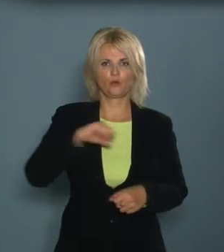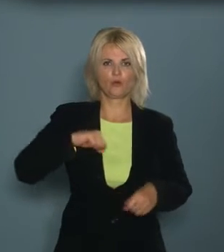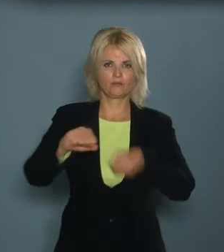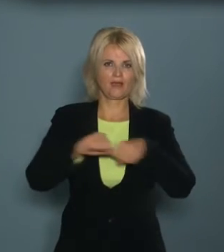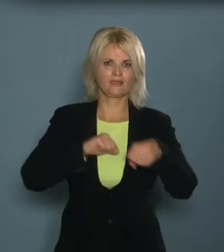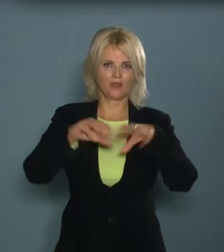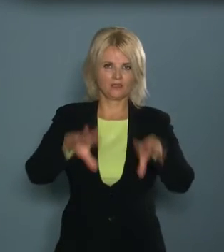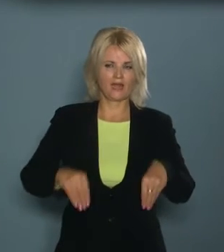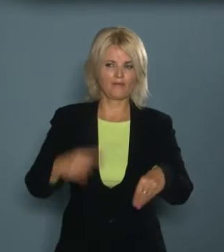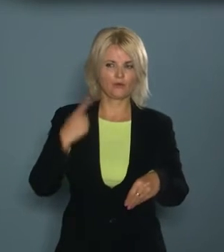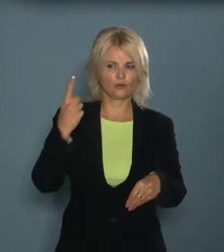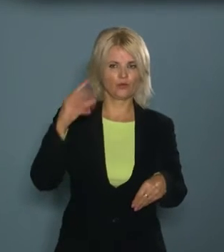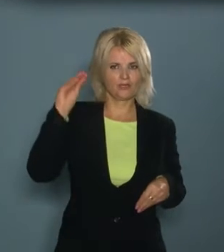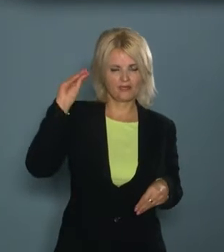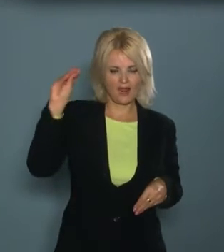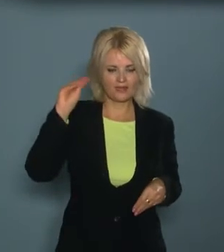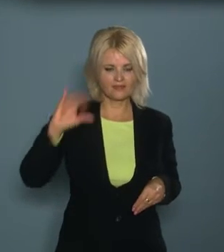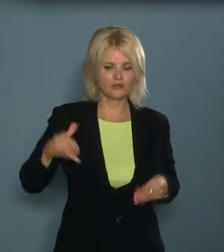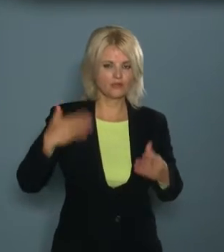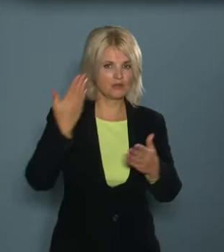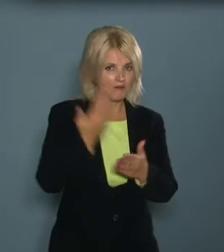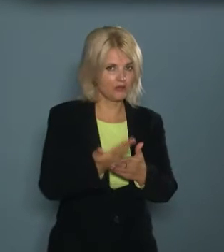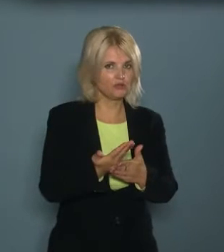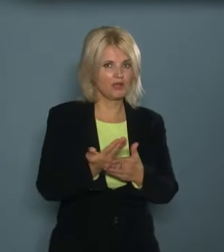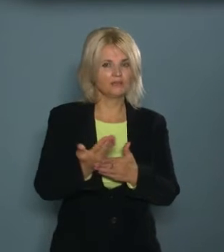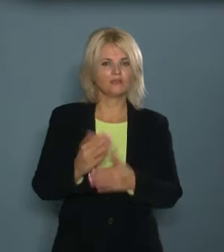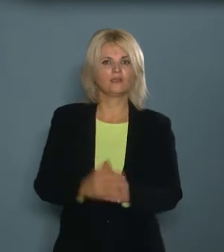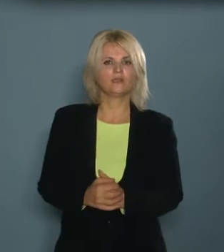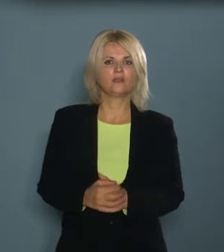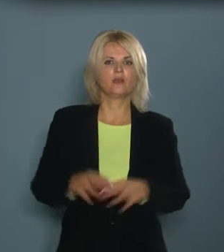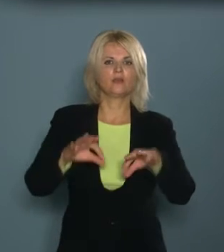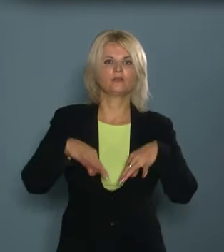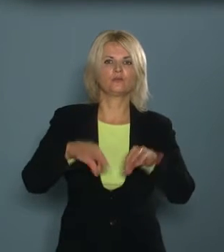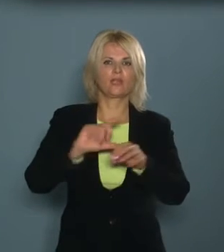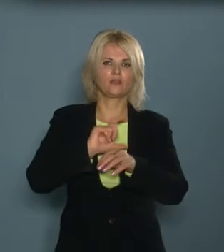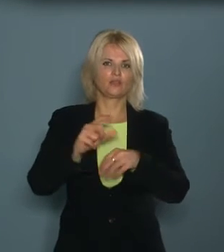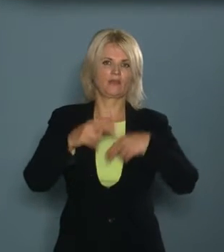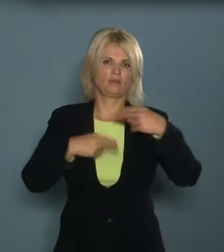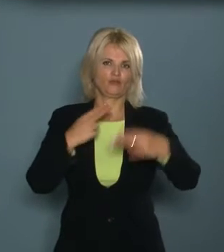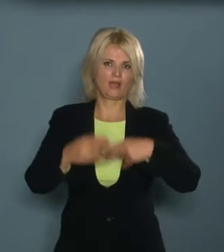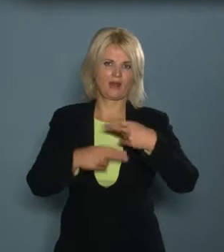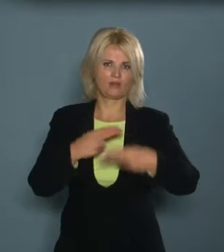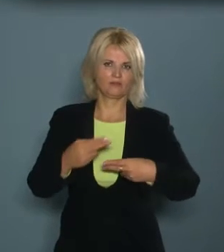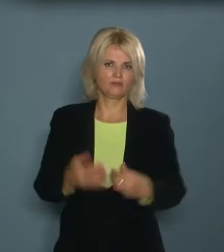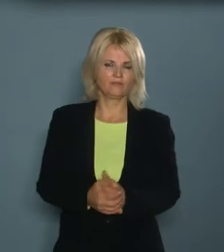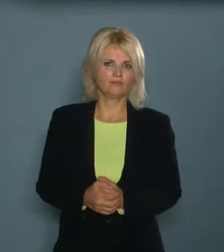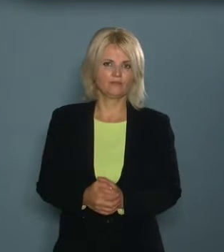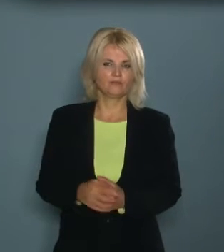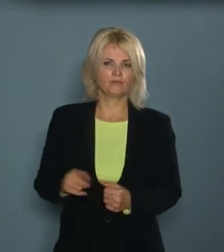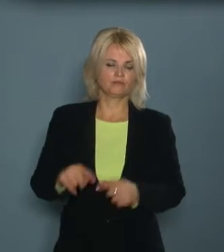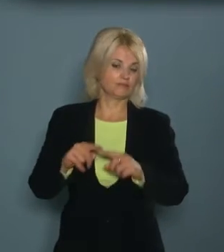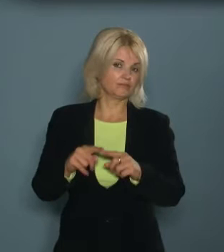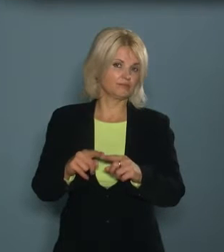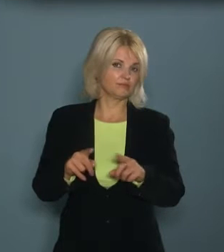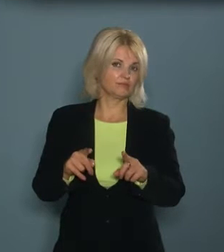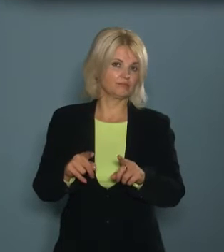elfogadta az önök jelentését, és javaslatot tettek az ügyészségi vizsgálatra, amely egyébként egy másik